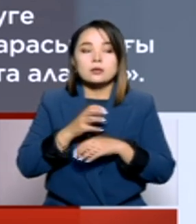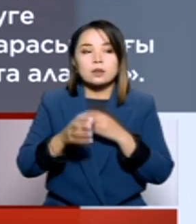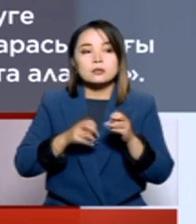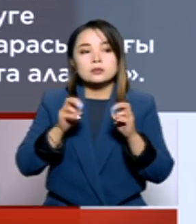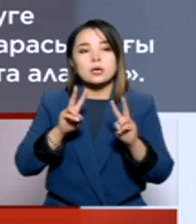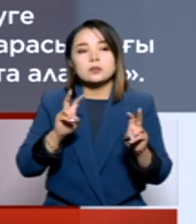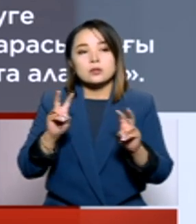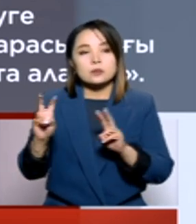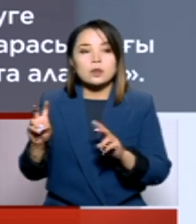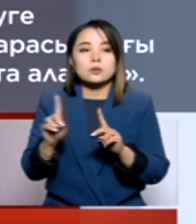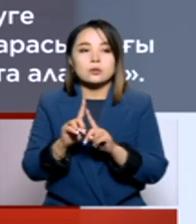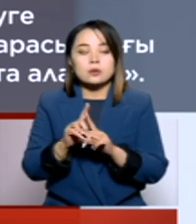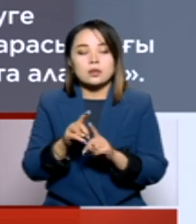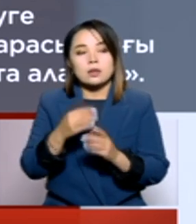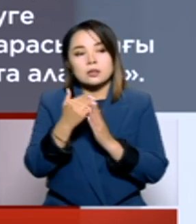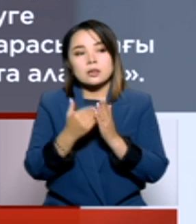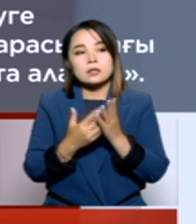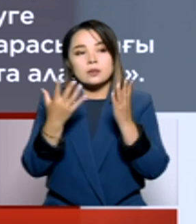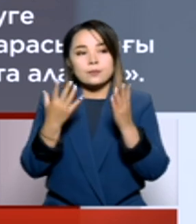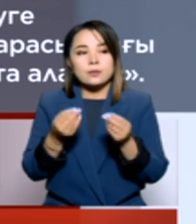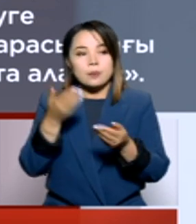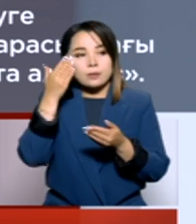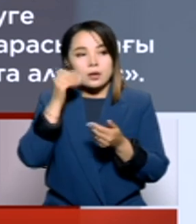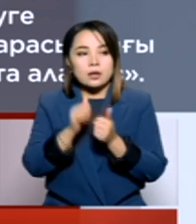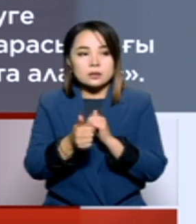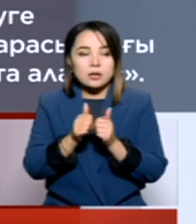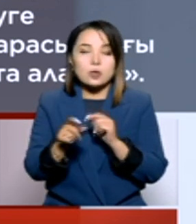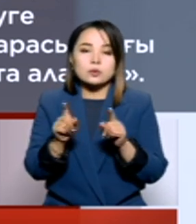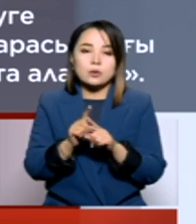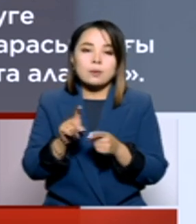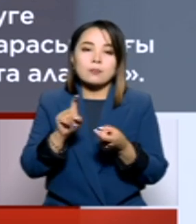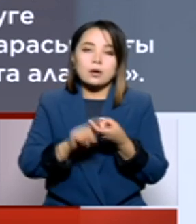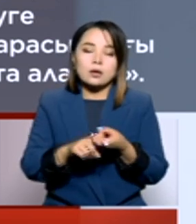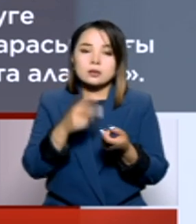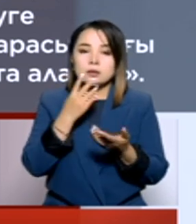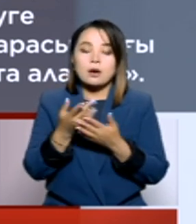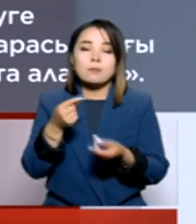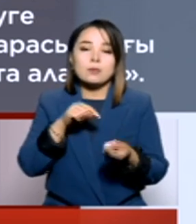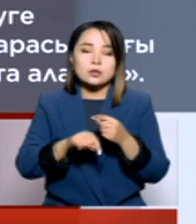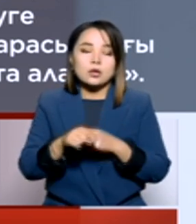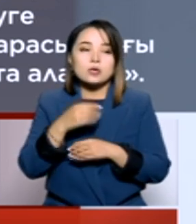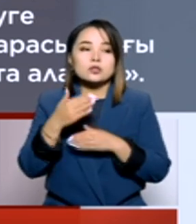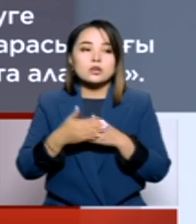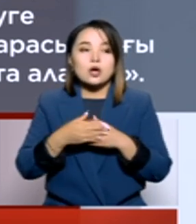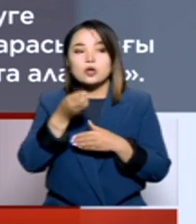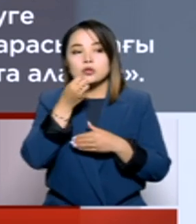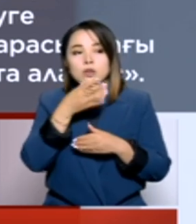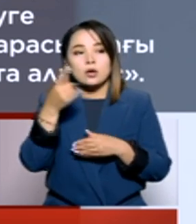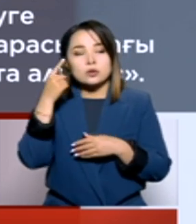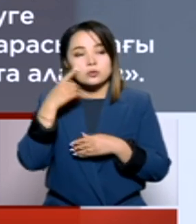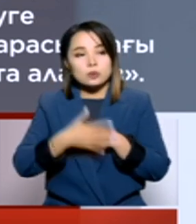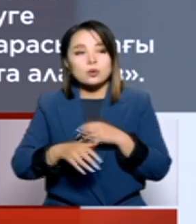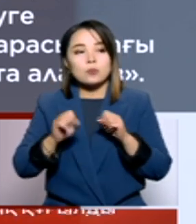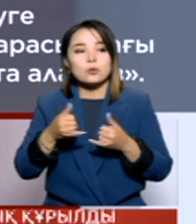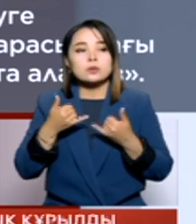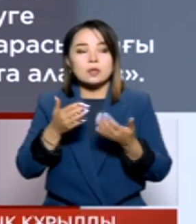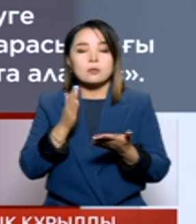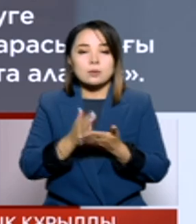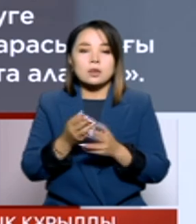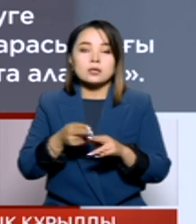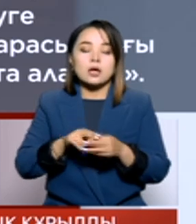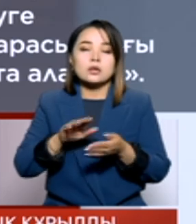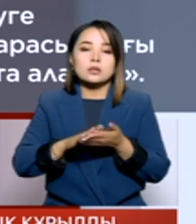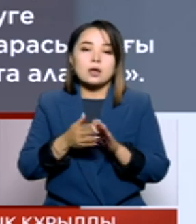халықаралық күн тәртібі бойынша пікір алмасамыз. Мұндай тұрақты өзара байланыс форматы бір-бірімізді жақсы түсінуге мүмкіндік береді. Яғни бұл